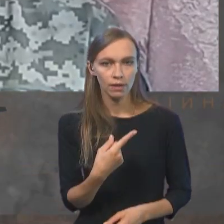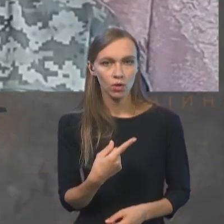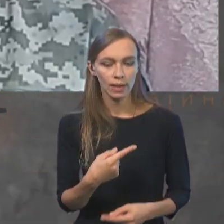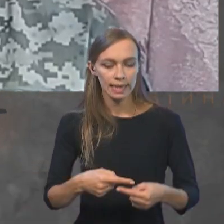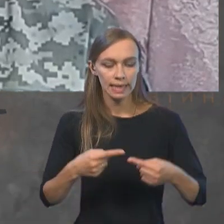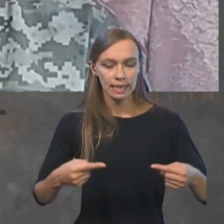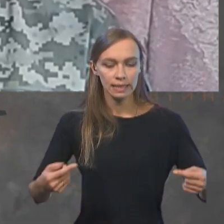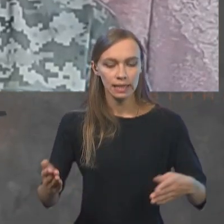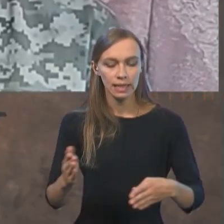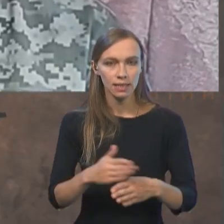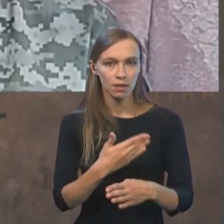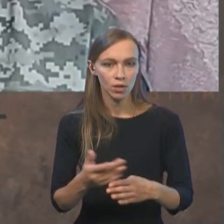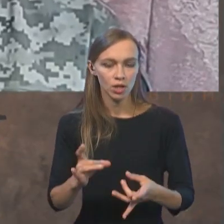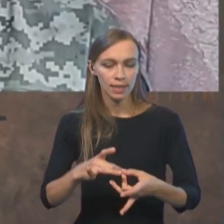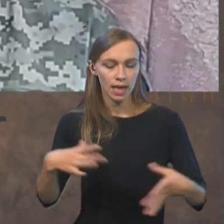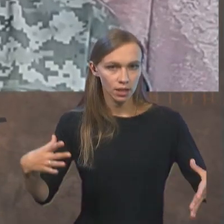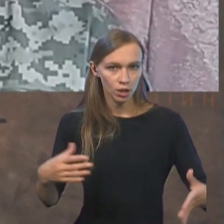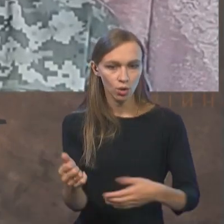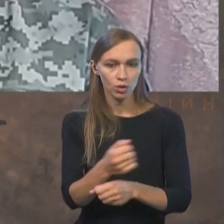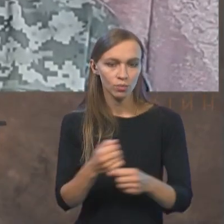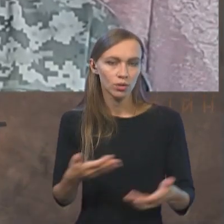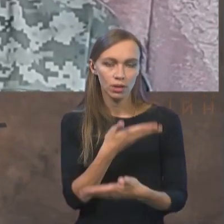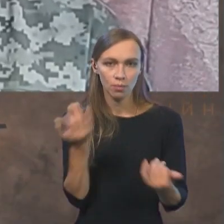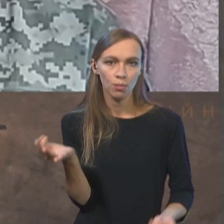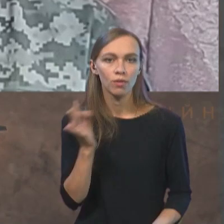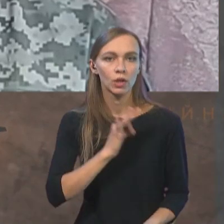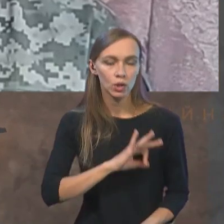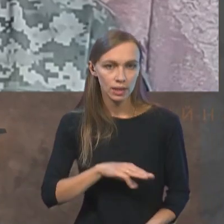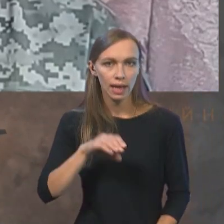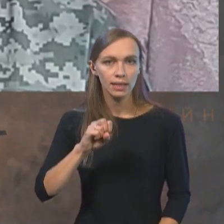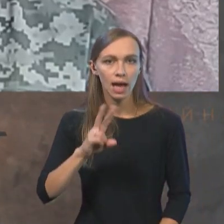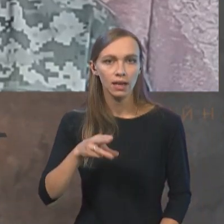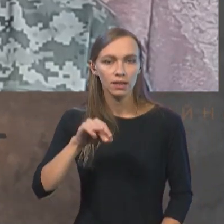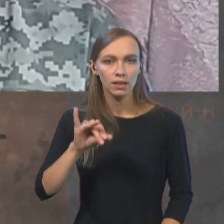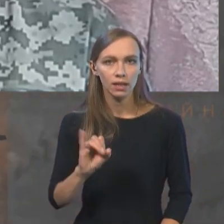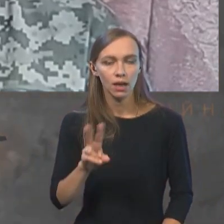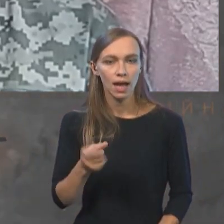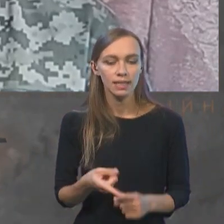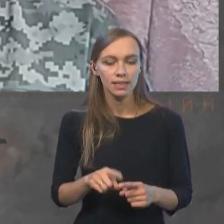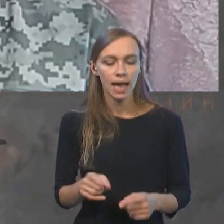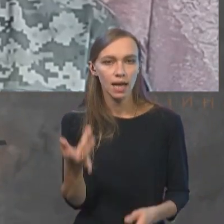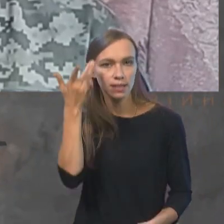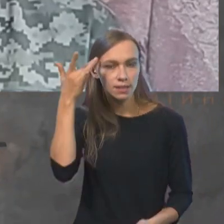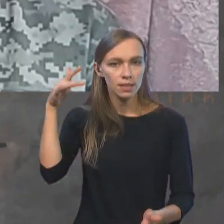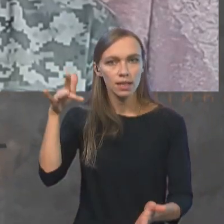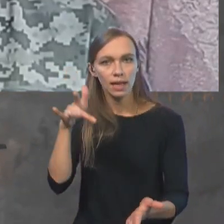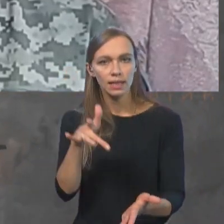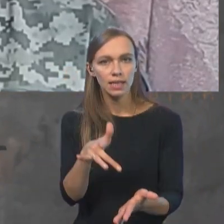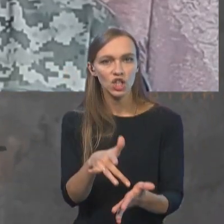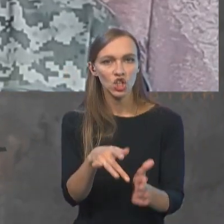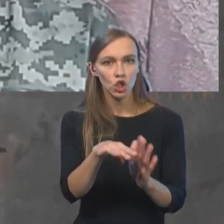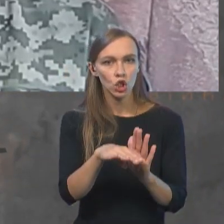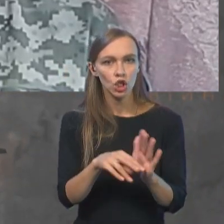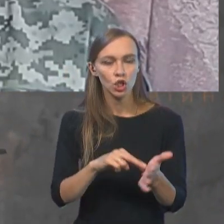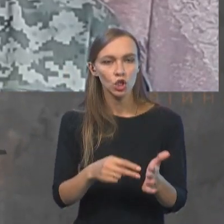і стратегічною ядерною зброєю немає, бо використання тактичної ядерної зброї – це вже стратегічний крок, це вже перехід цієї